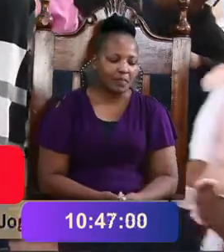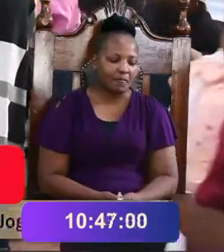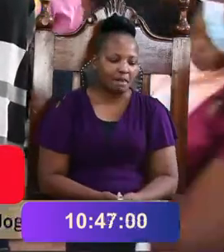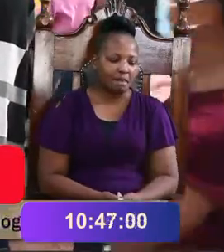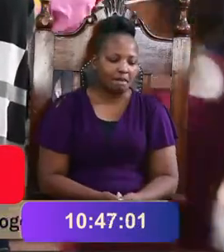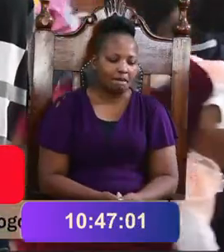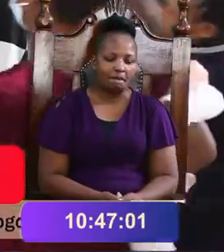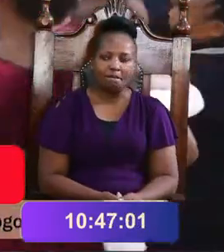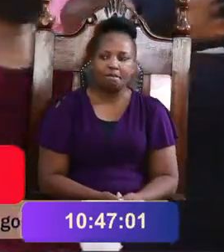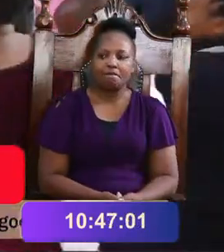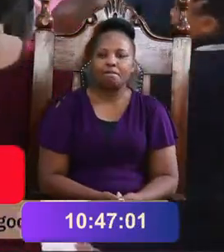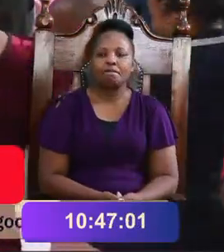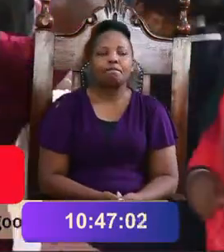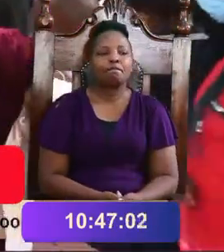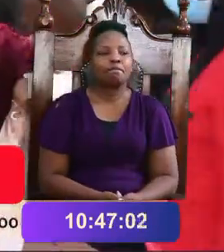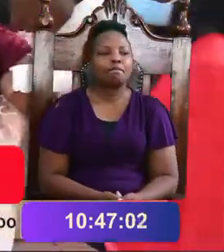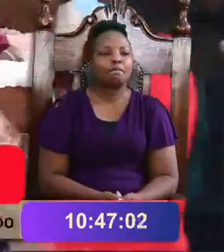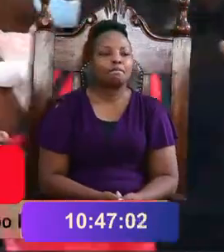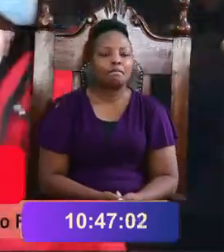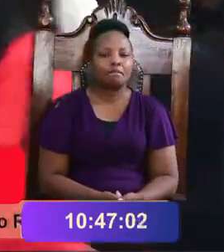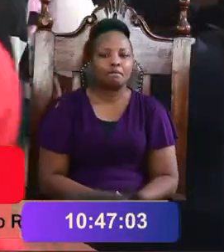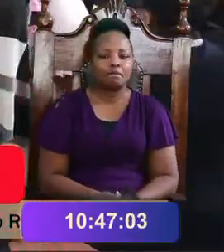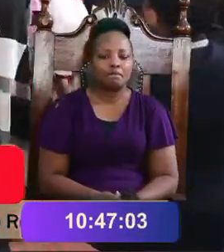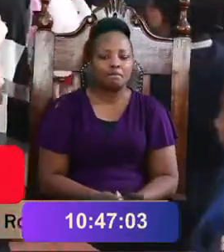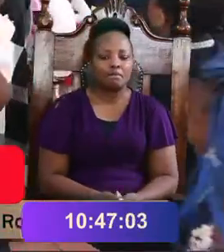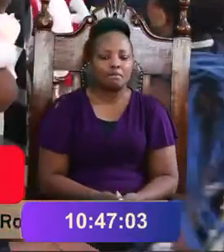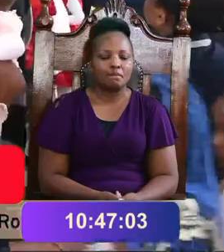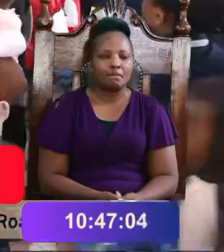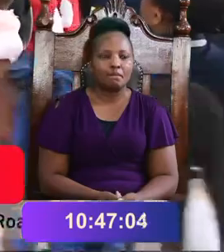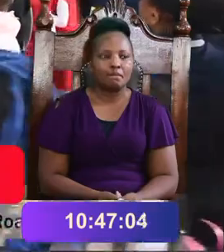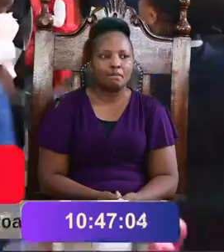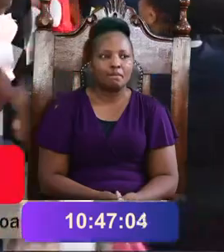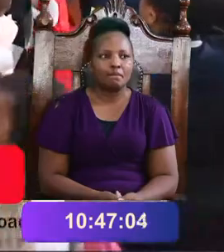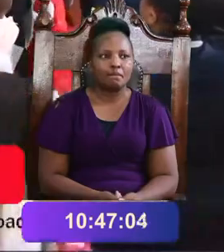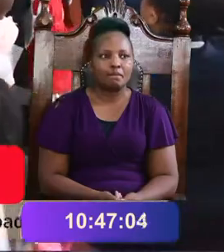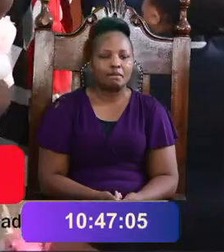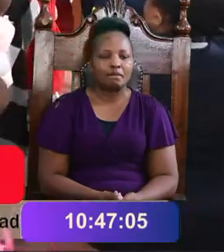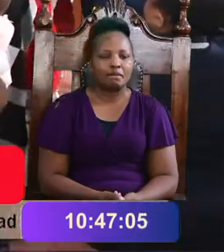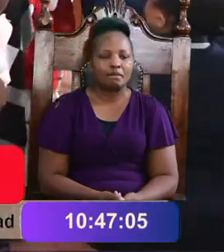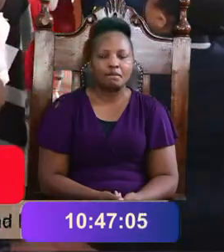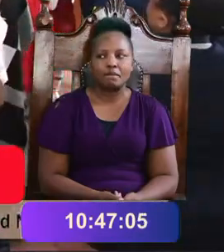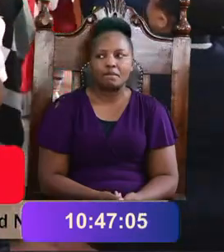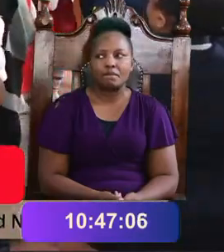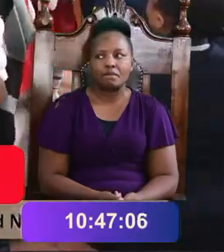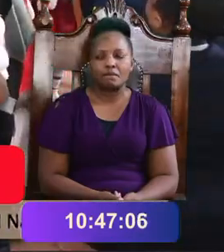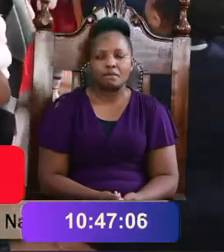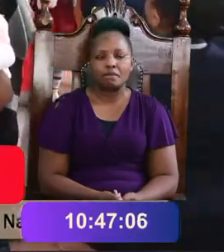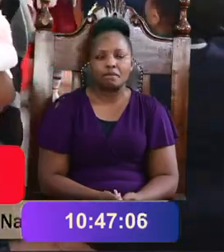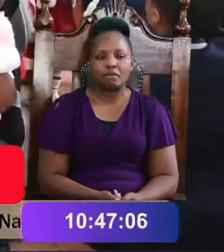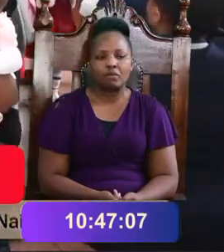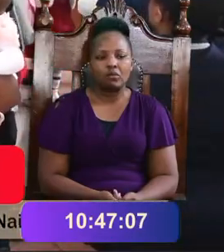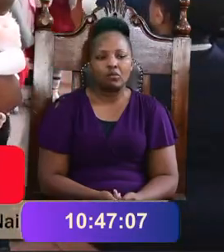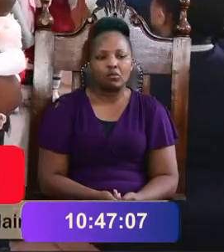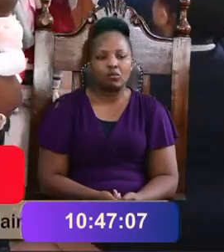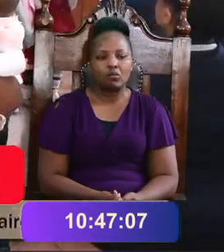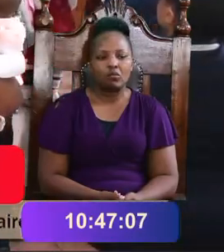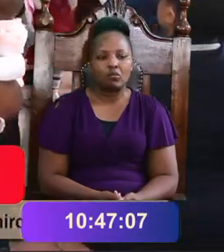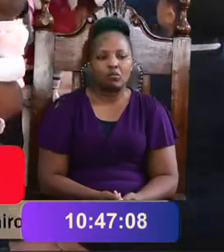wako na wanafunzwa neno lake Mungu ili tukaweza kuendelea. Yes.